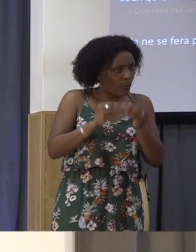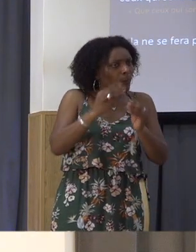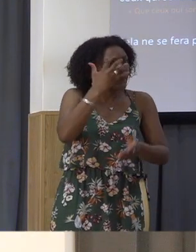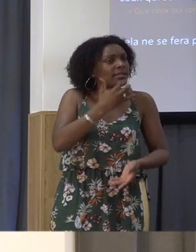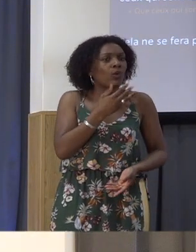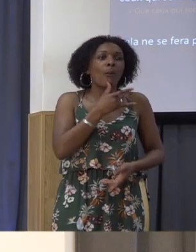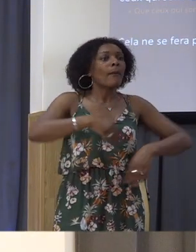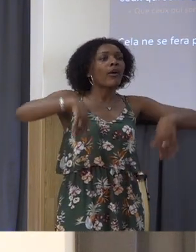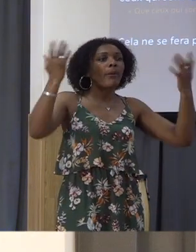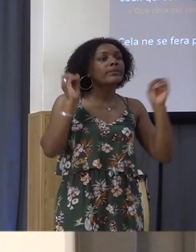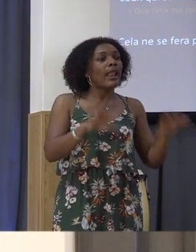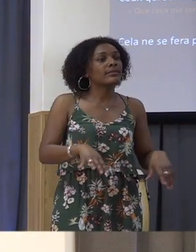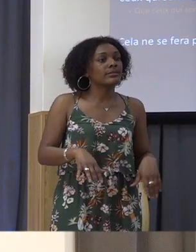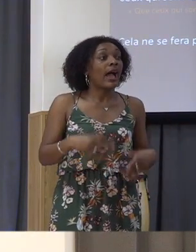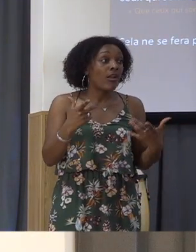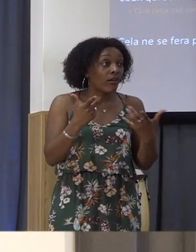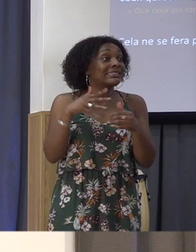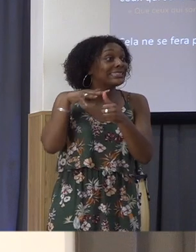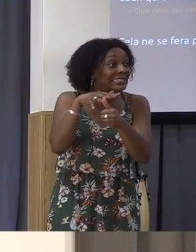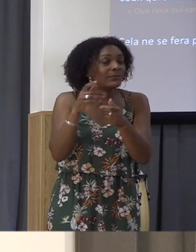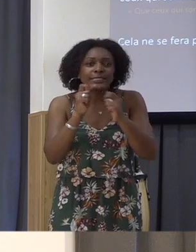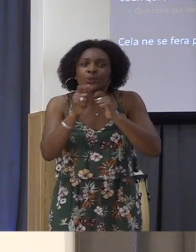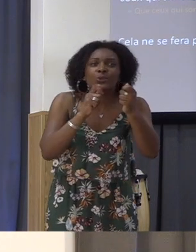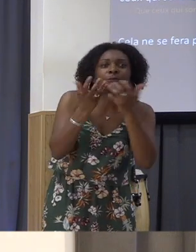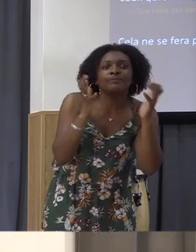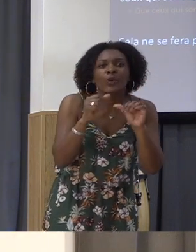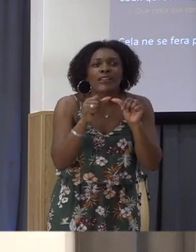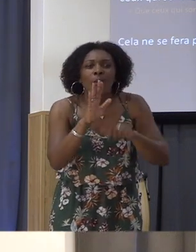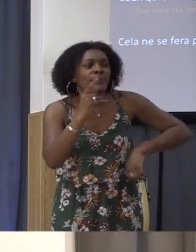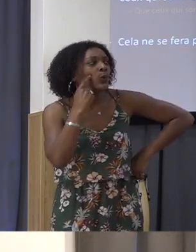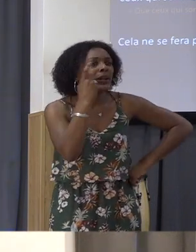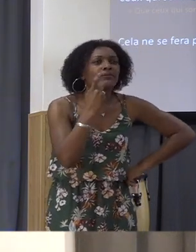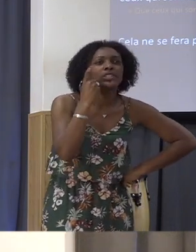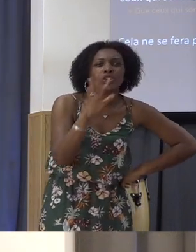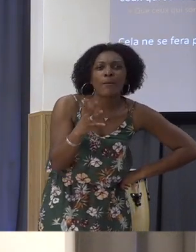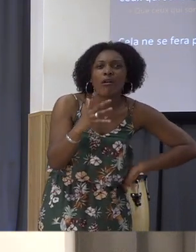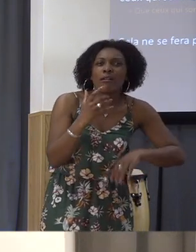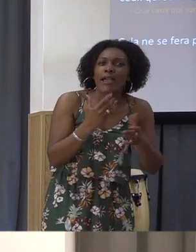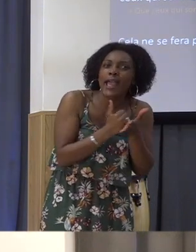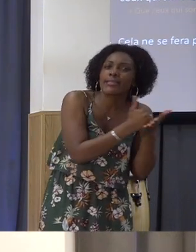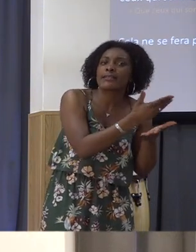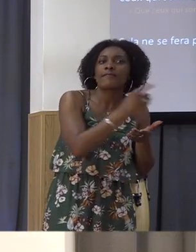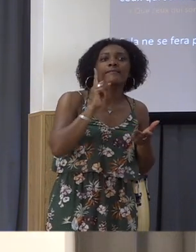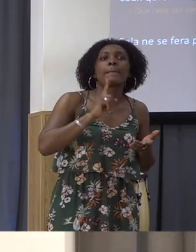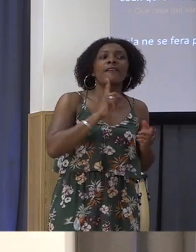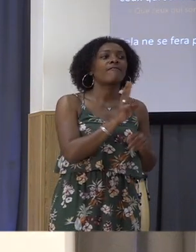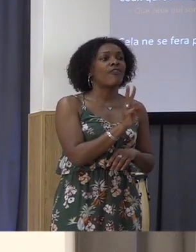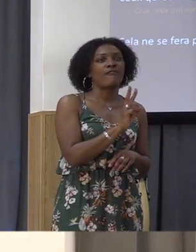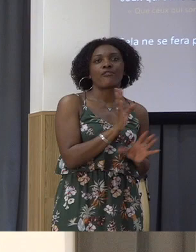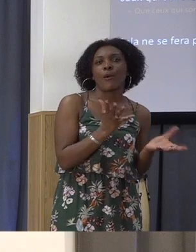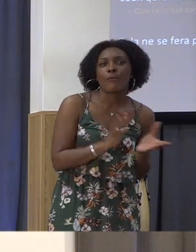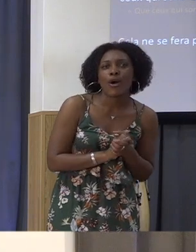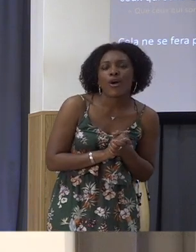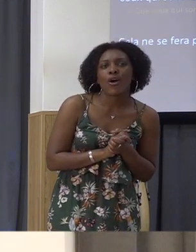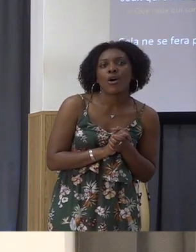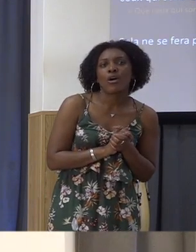Alors ils ont décidé de le résoudre, de prendre le temps de réfléchir, qu'est-ce qu'on peut mettre en place, qu'est-ce qu'on peut faire